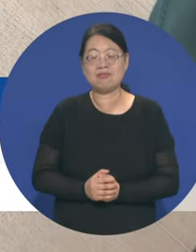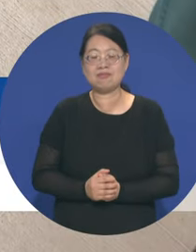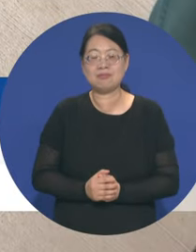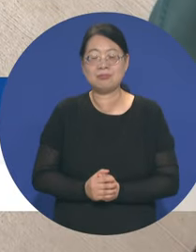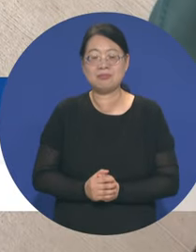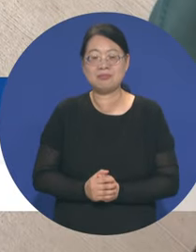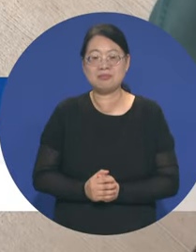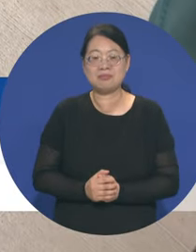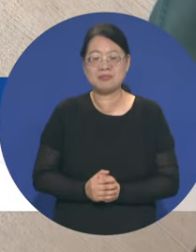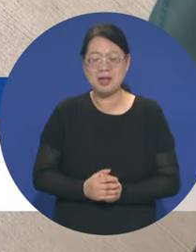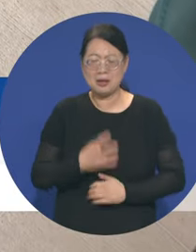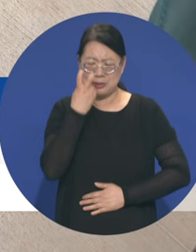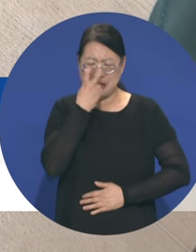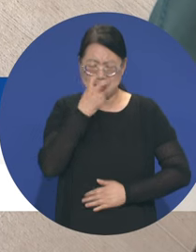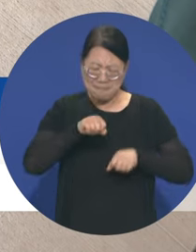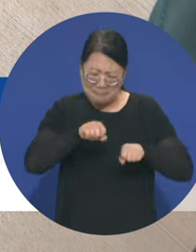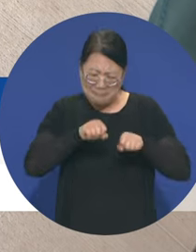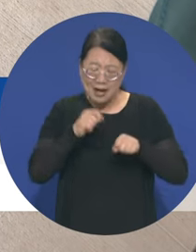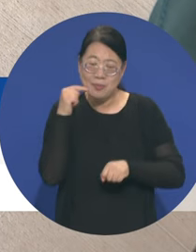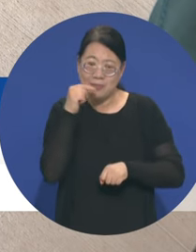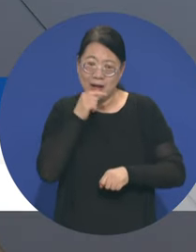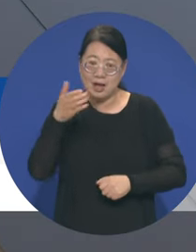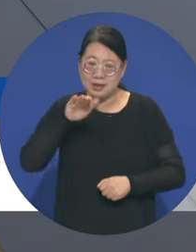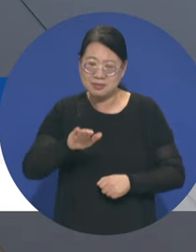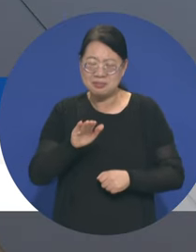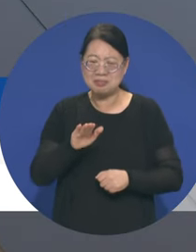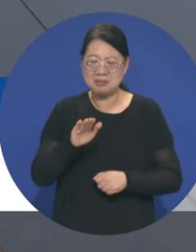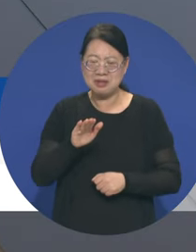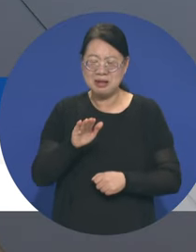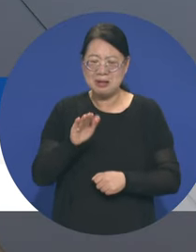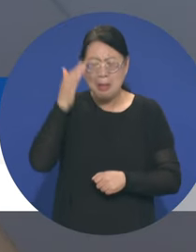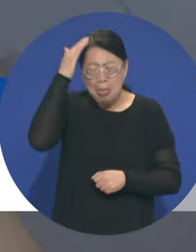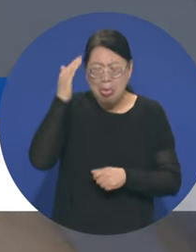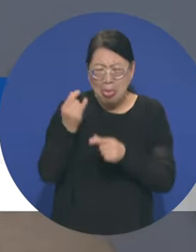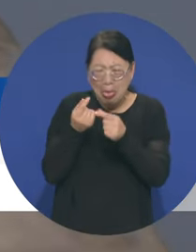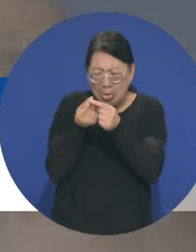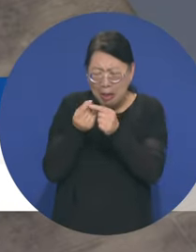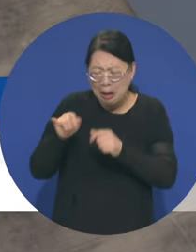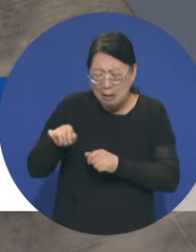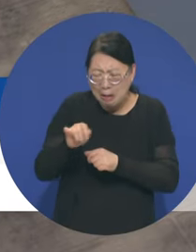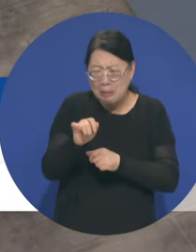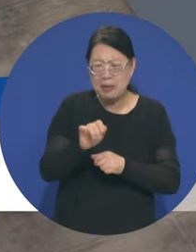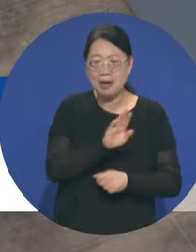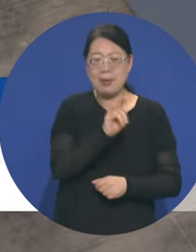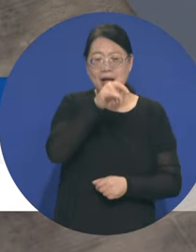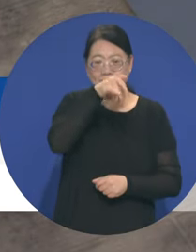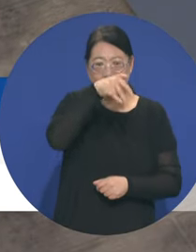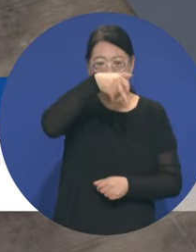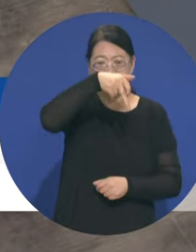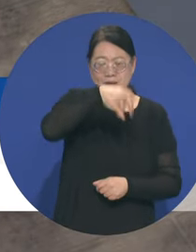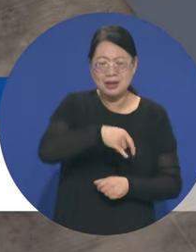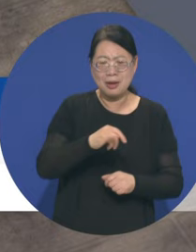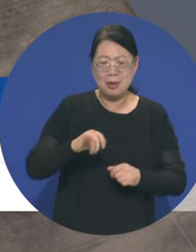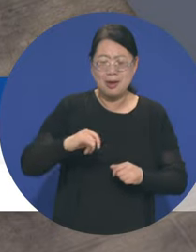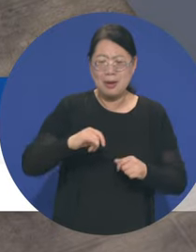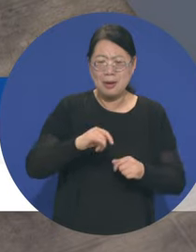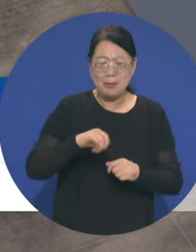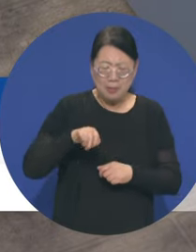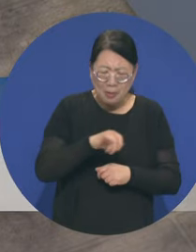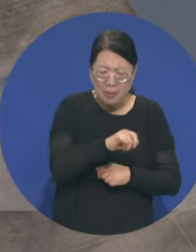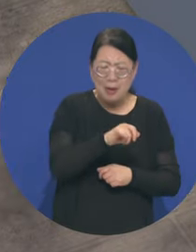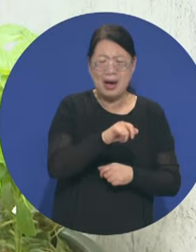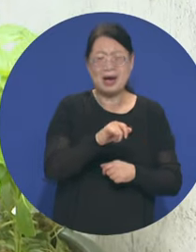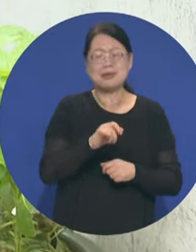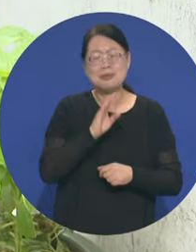들어와요 아무리 관리를 한다 그래도 미라지 바퀴벌레라 습한데 있는 그런